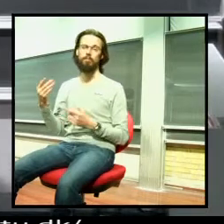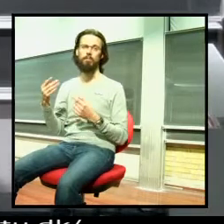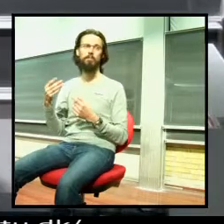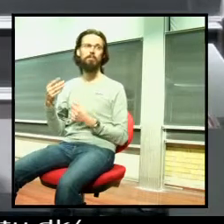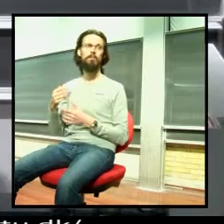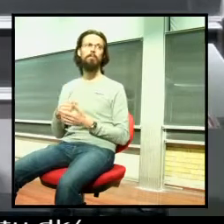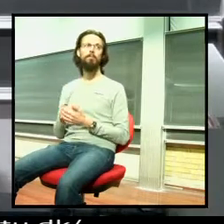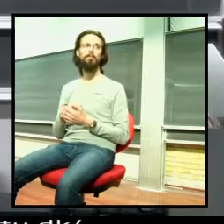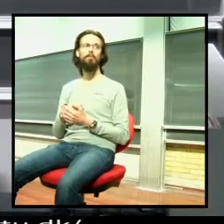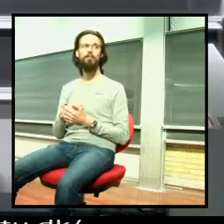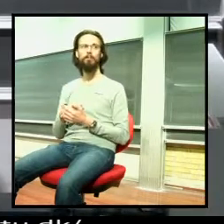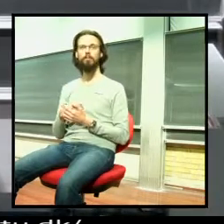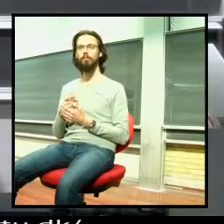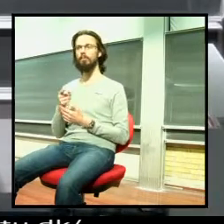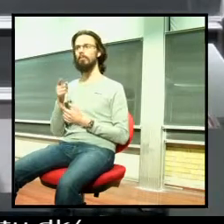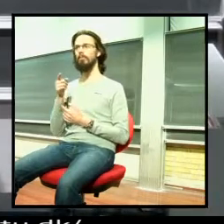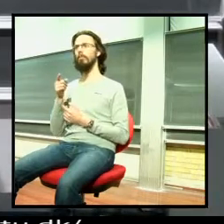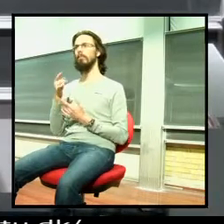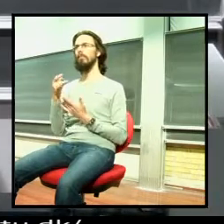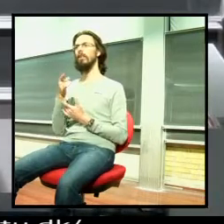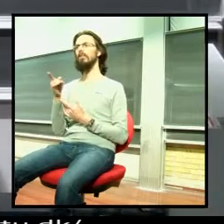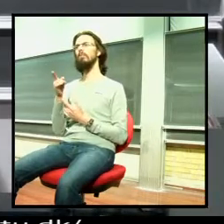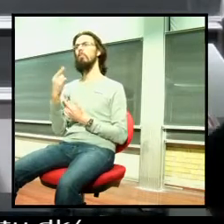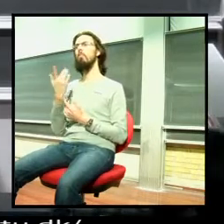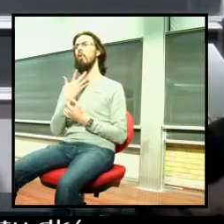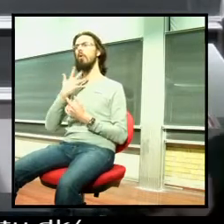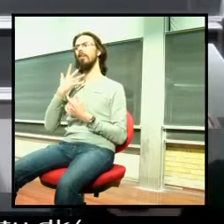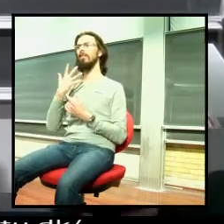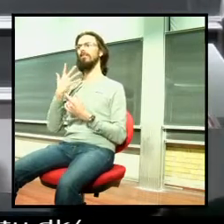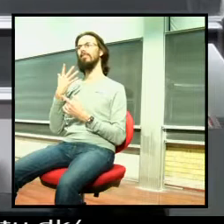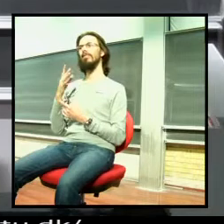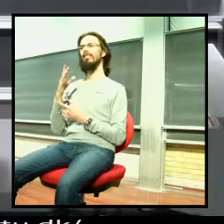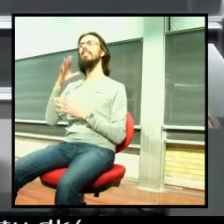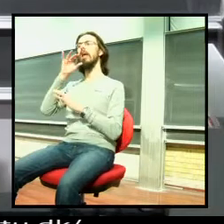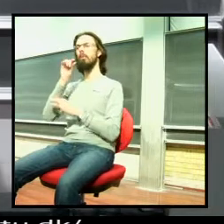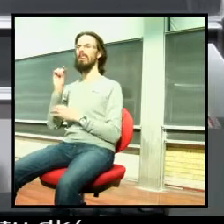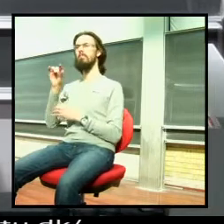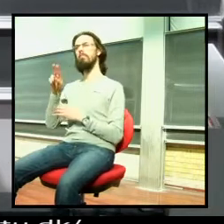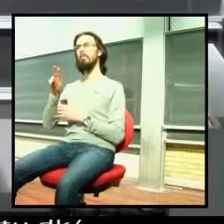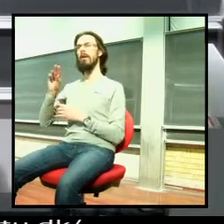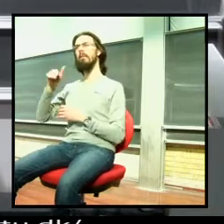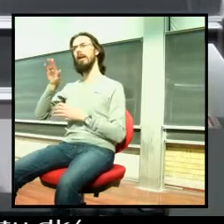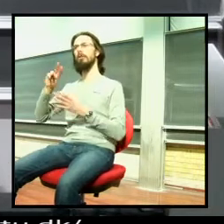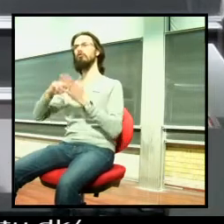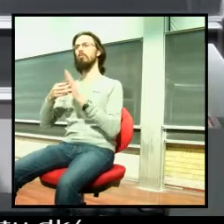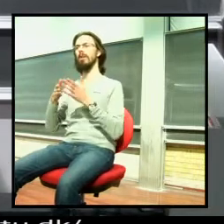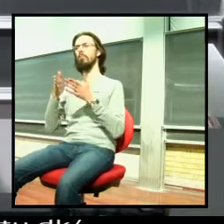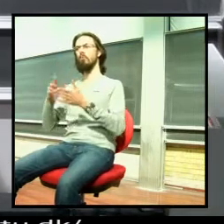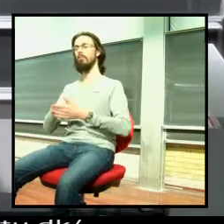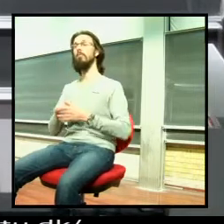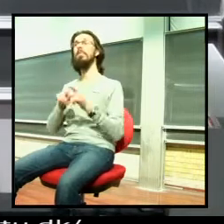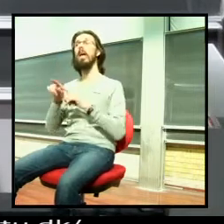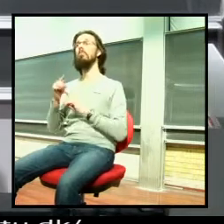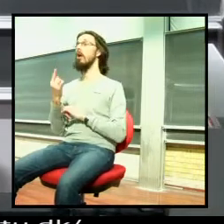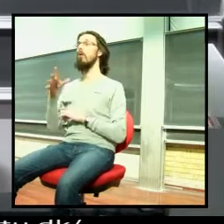Her prøver vi at gribe det sådan lidt mere systematisk an. Så i starten, der skal I tage det sådan lidt som en oplevelse,